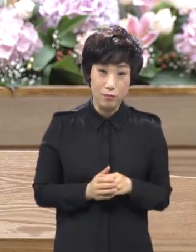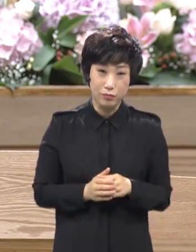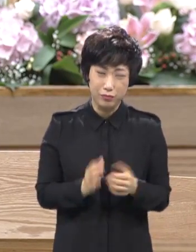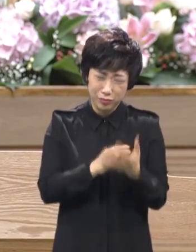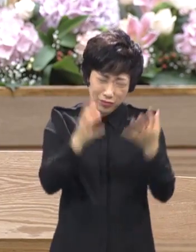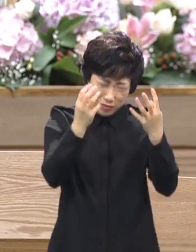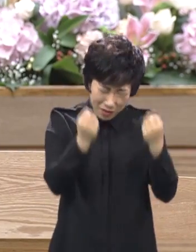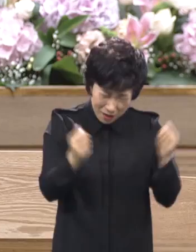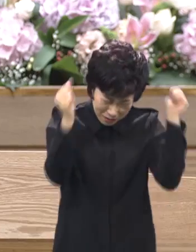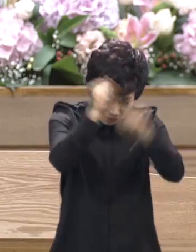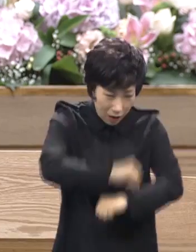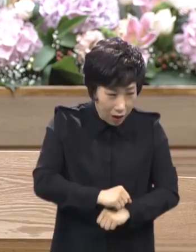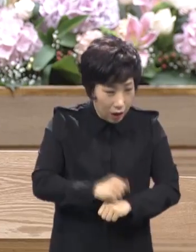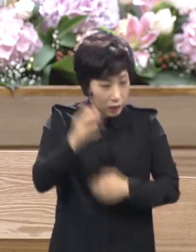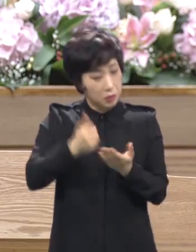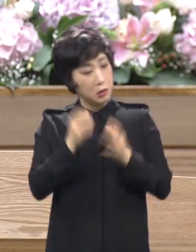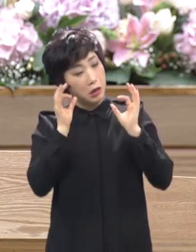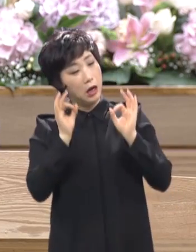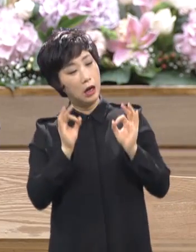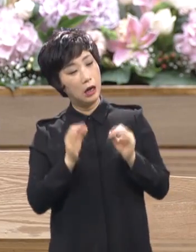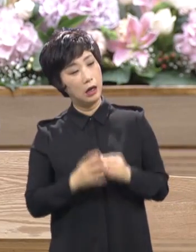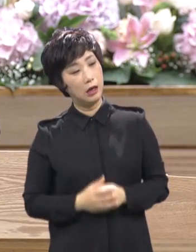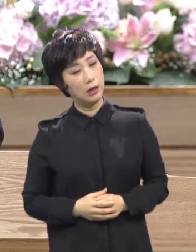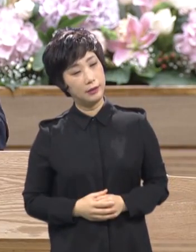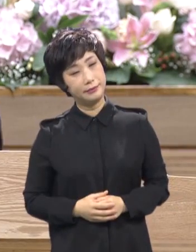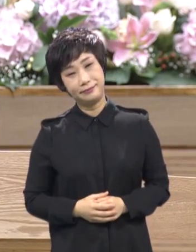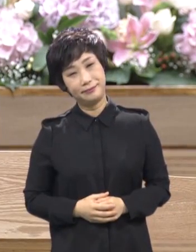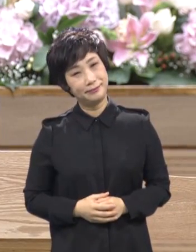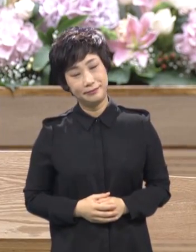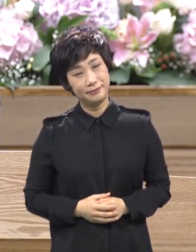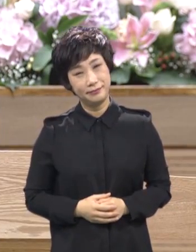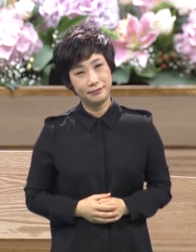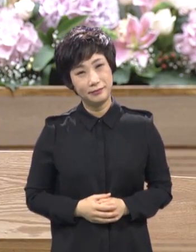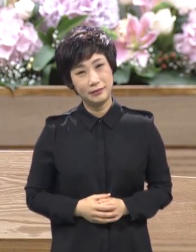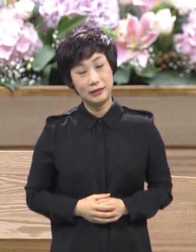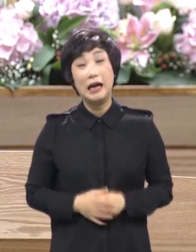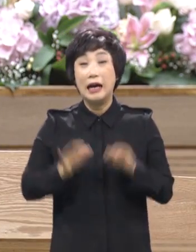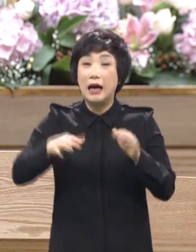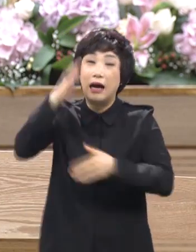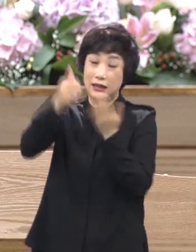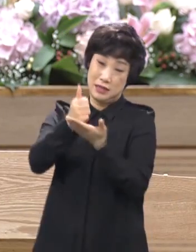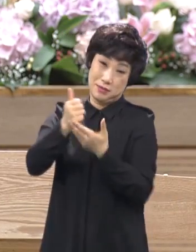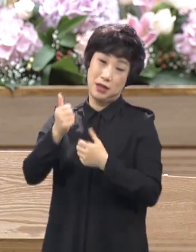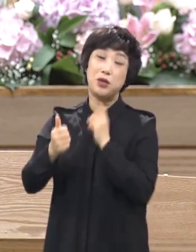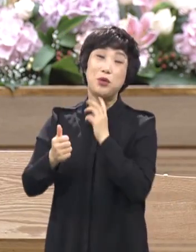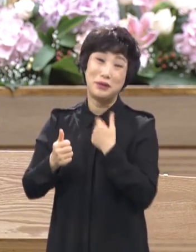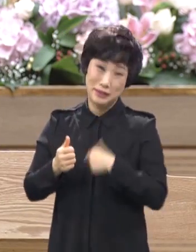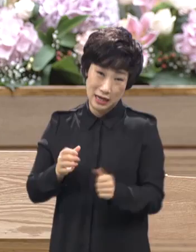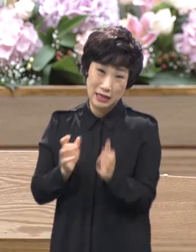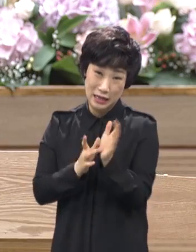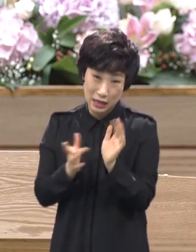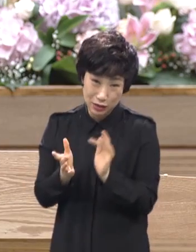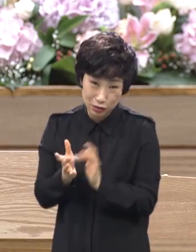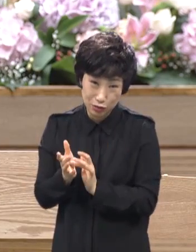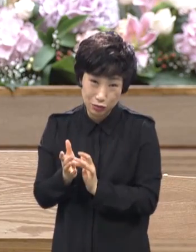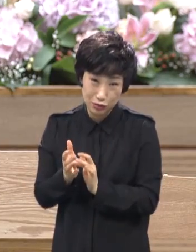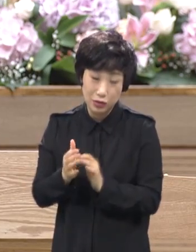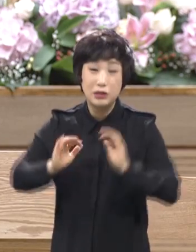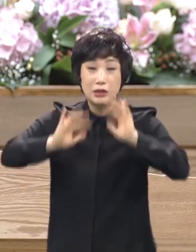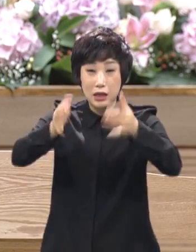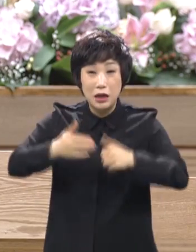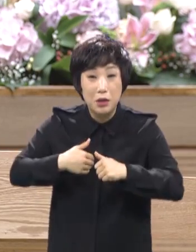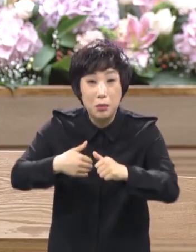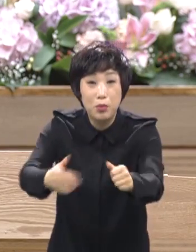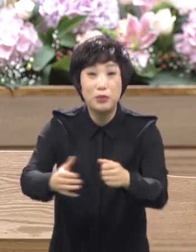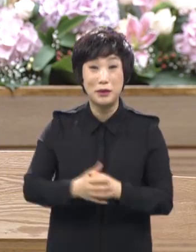수없이 멸망하는 것을 보시고 자기 품속에 있는 독생자를 세상에